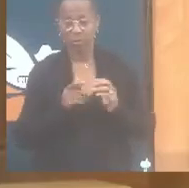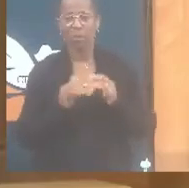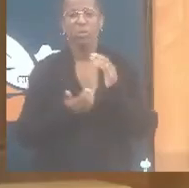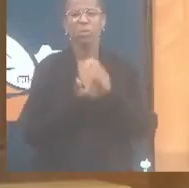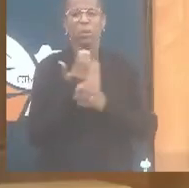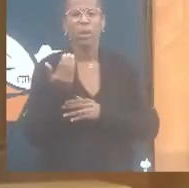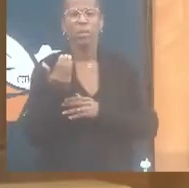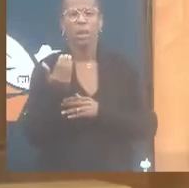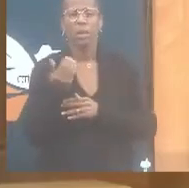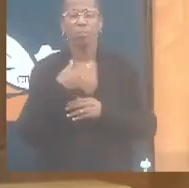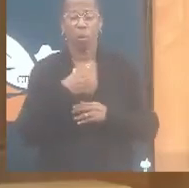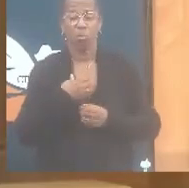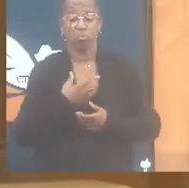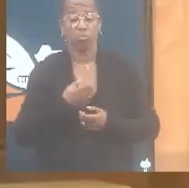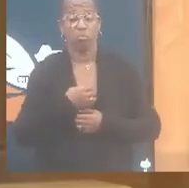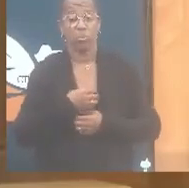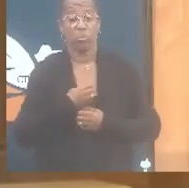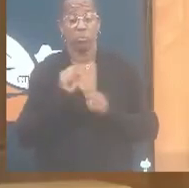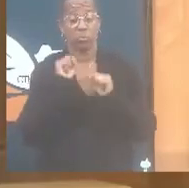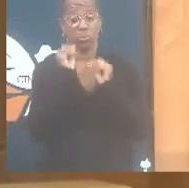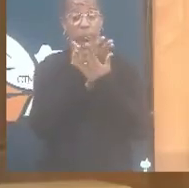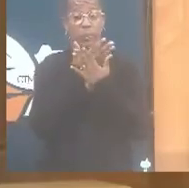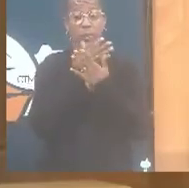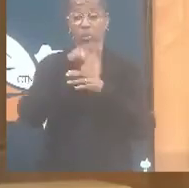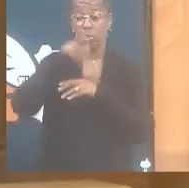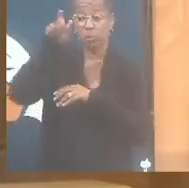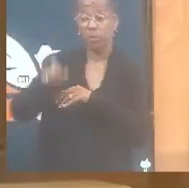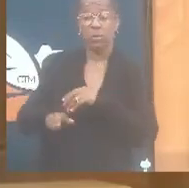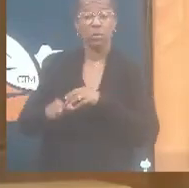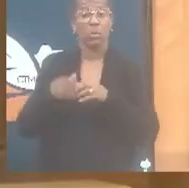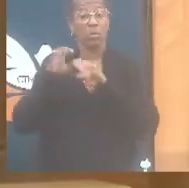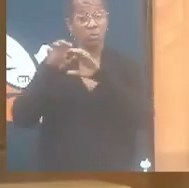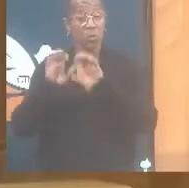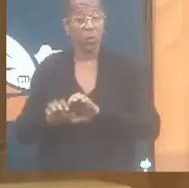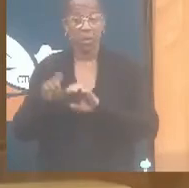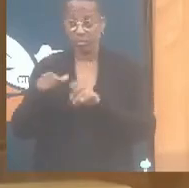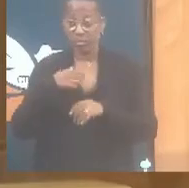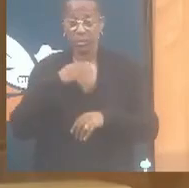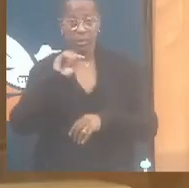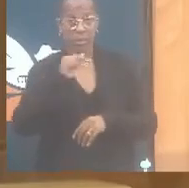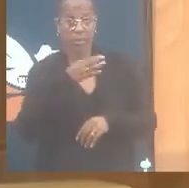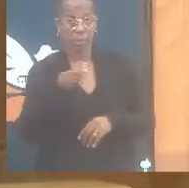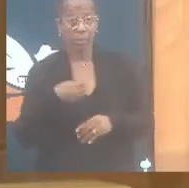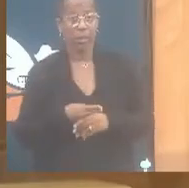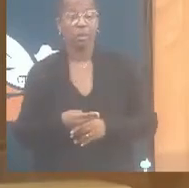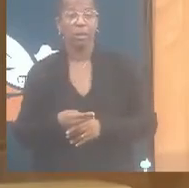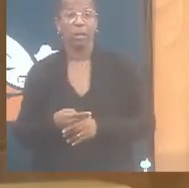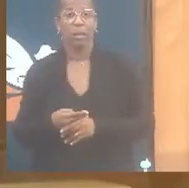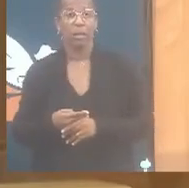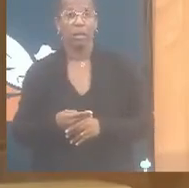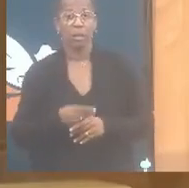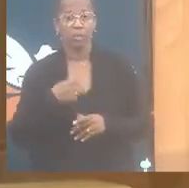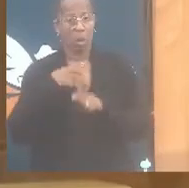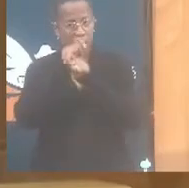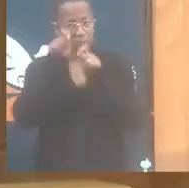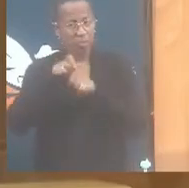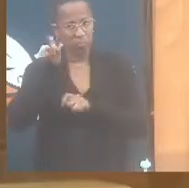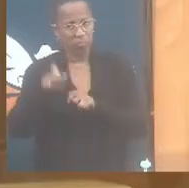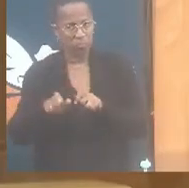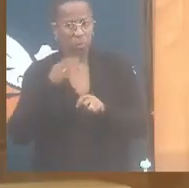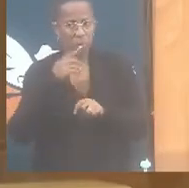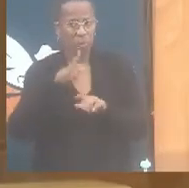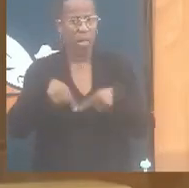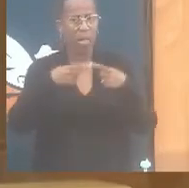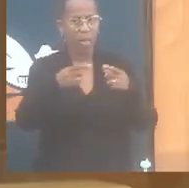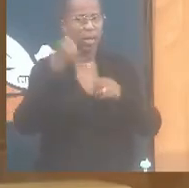j'ai été interloqué. Vous avez même délégué un fonctionnaire de direction de la CTM, je ne donne pas son nom, je respecte les fonctionnaires, pour aller sur une